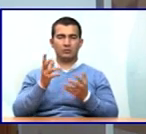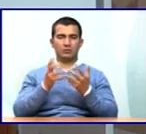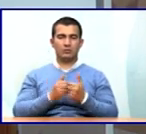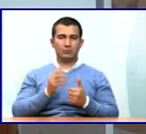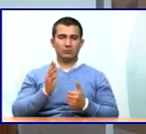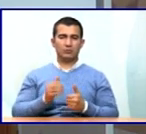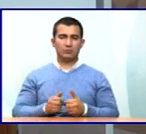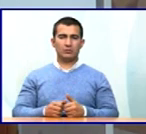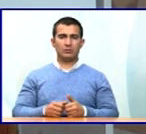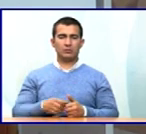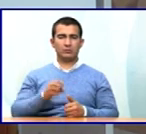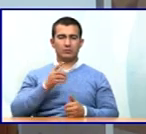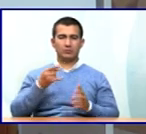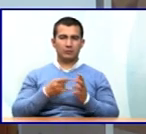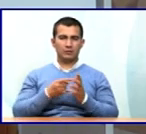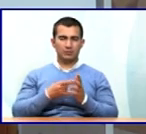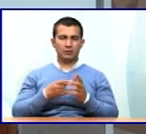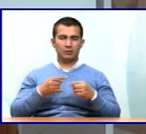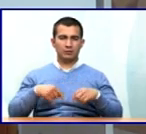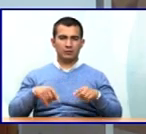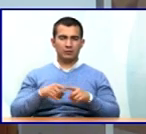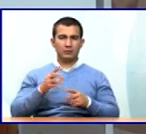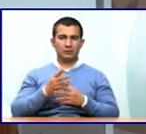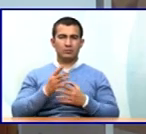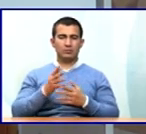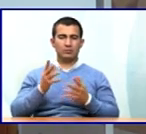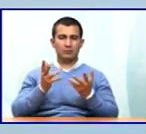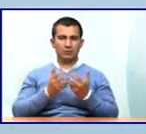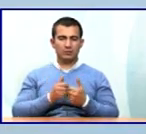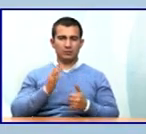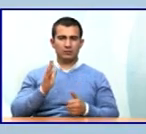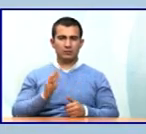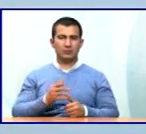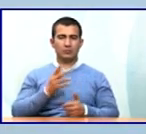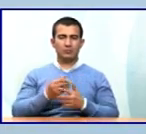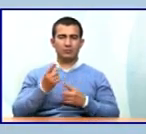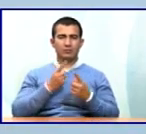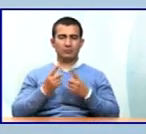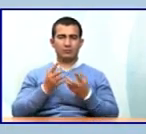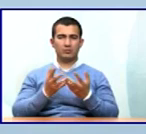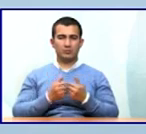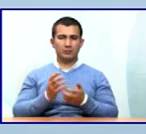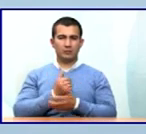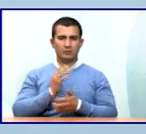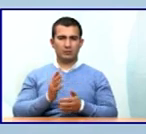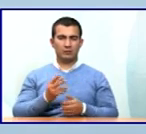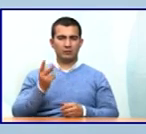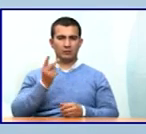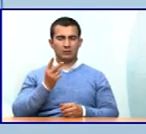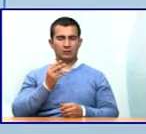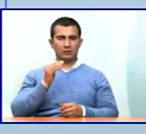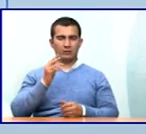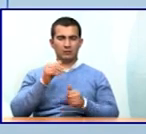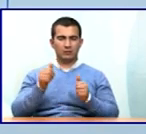bilasiz. Magnet induksiya vektorichi, magnet induksiya vektorining birligini keltirib chiqaramiz. Ikkinchi formulamizga